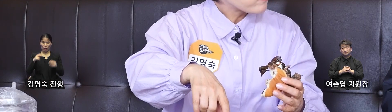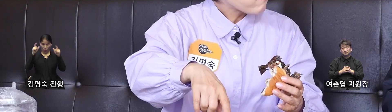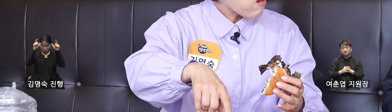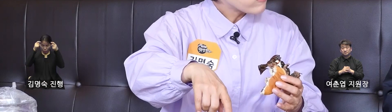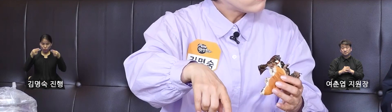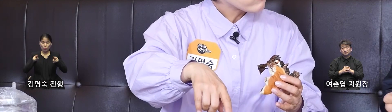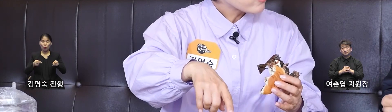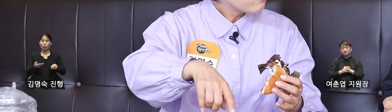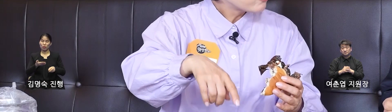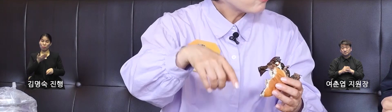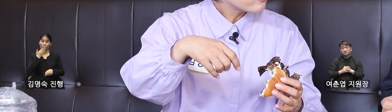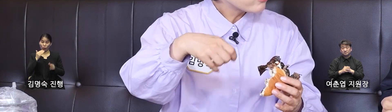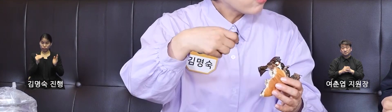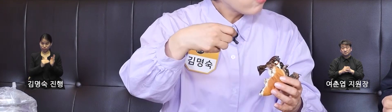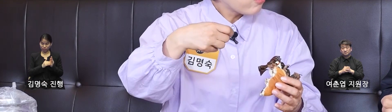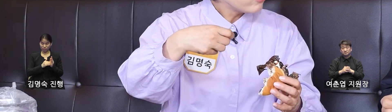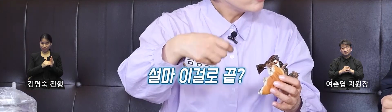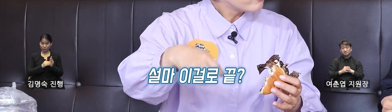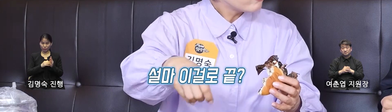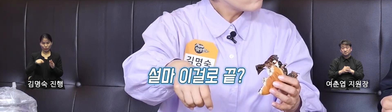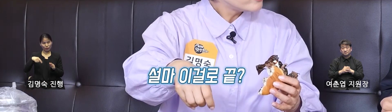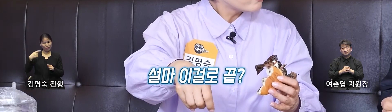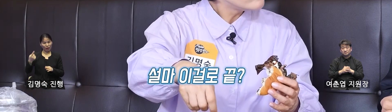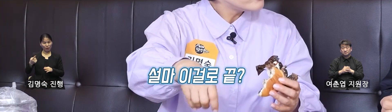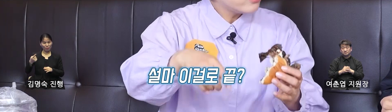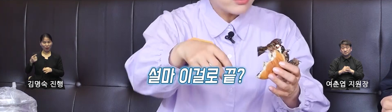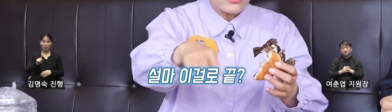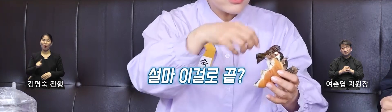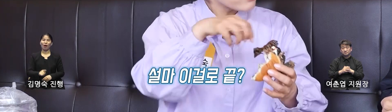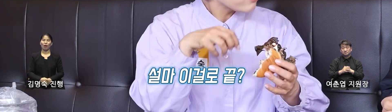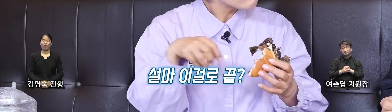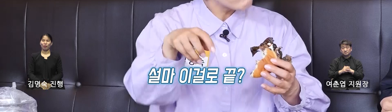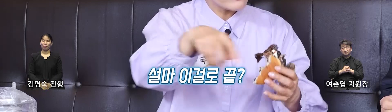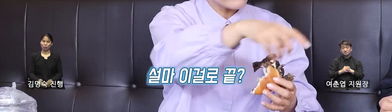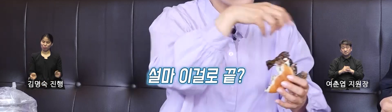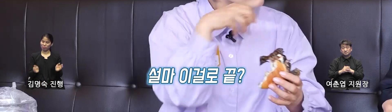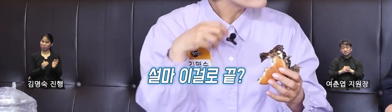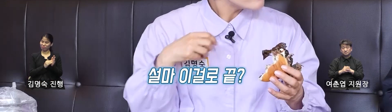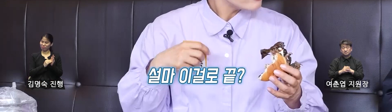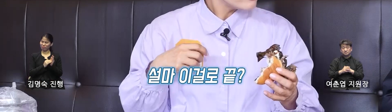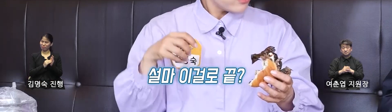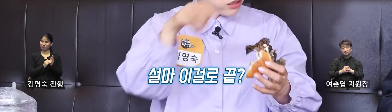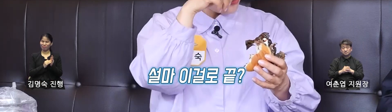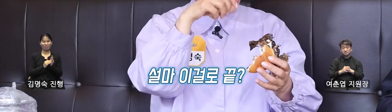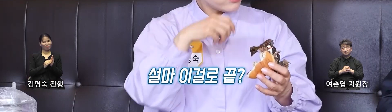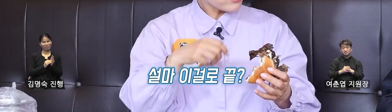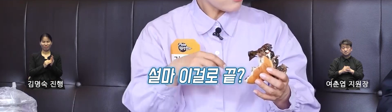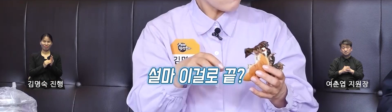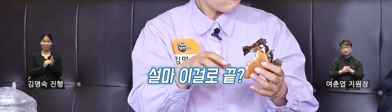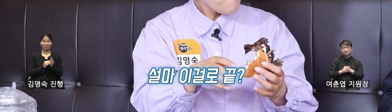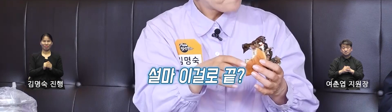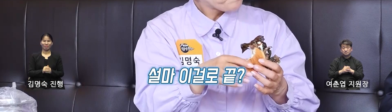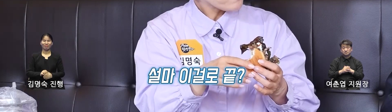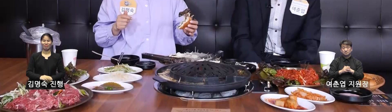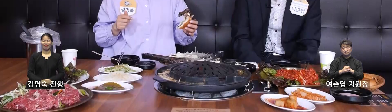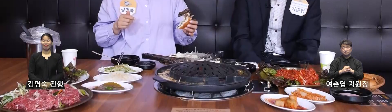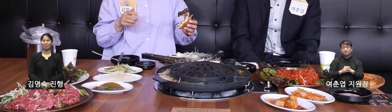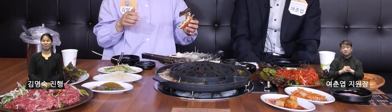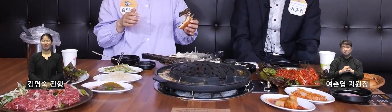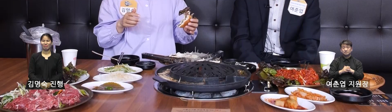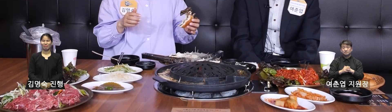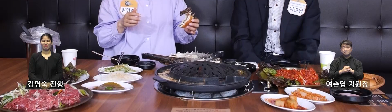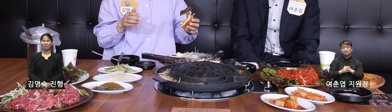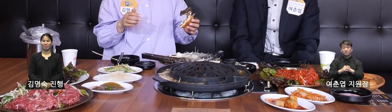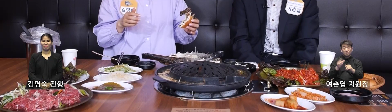갔잖아요. 뭐 또 더 이설로 이제 오늘 이렇게 하고 이제 끝인가요?